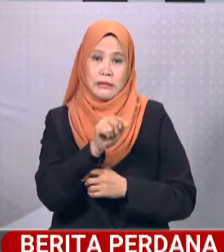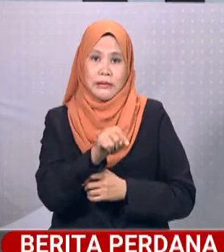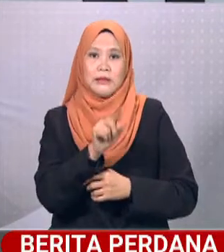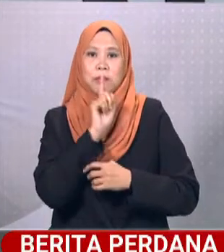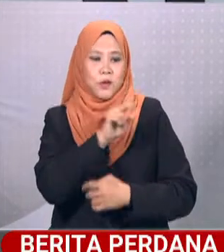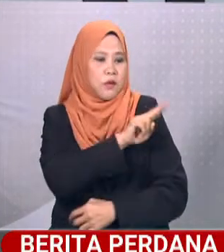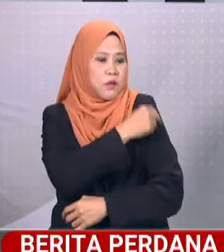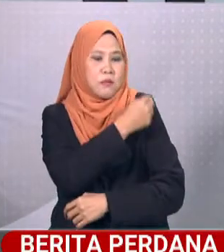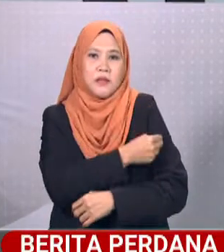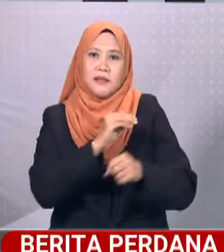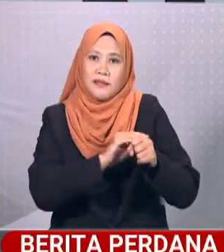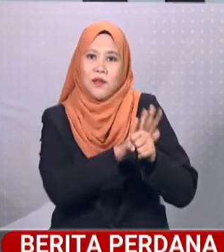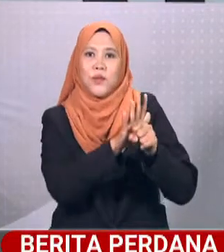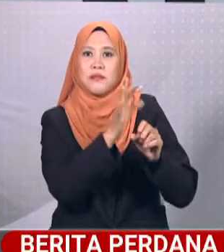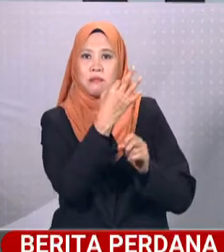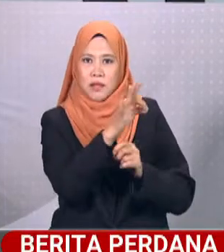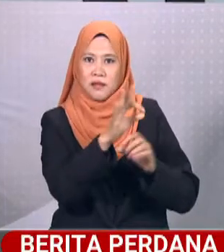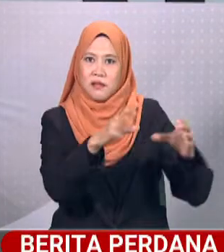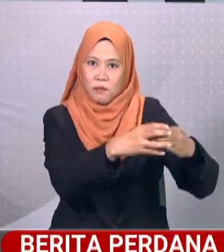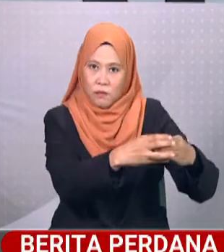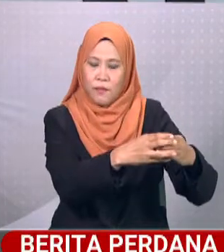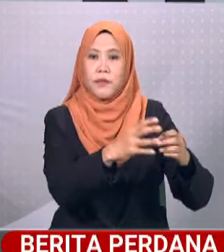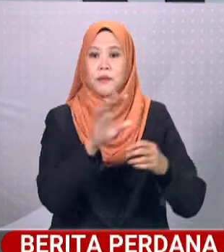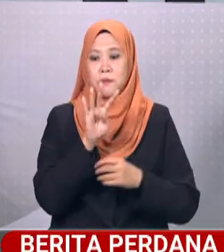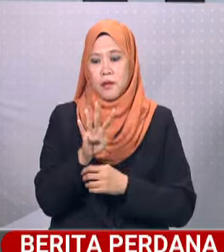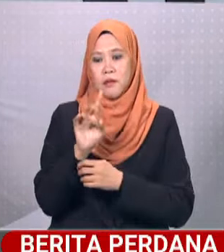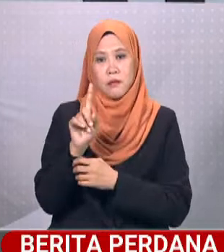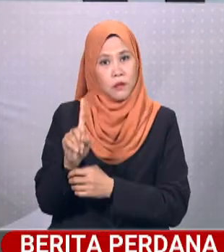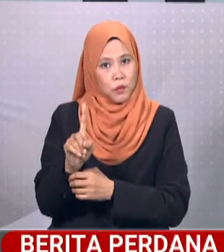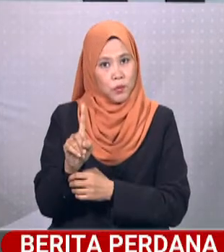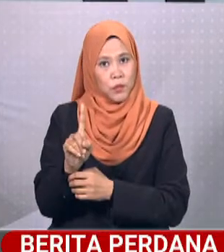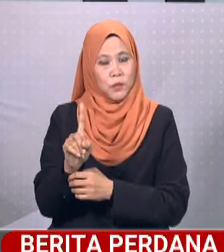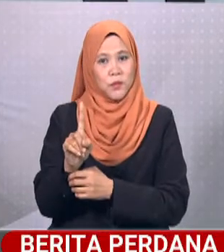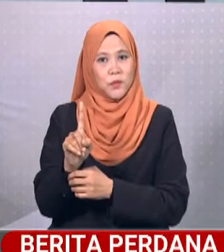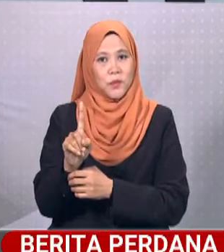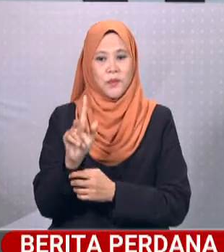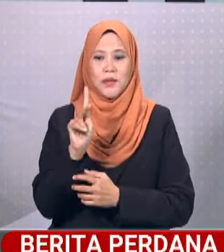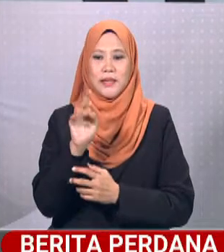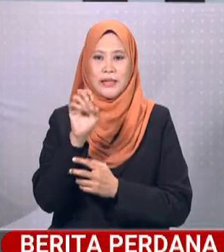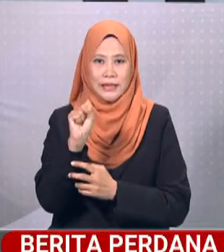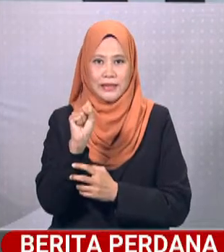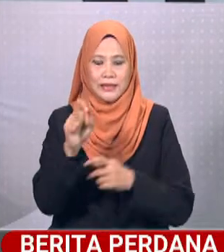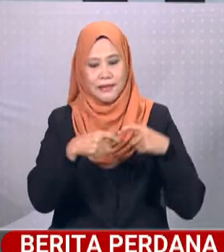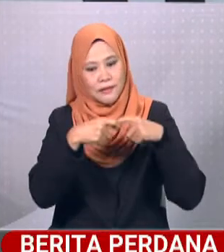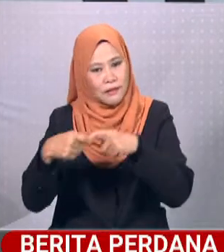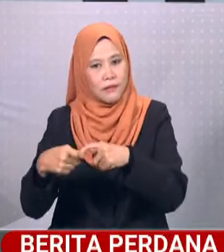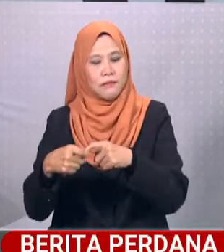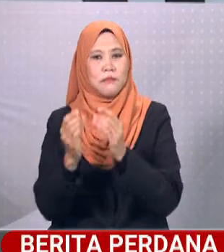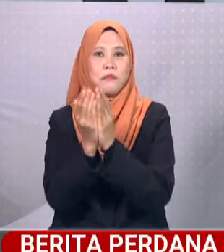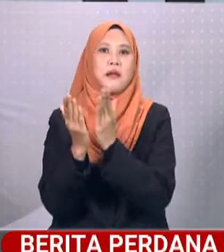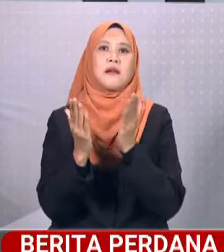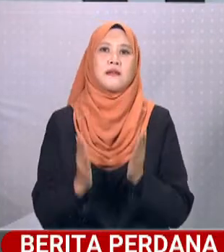satu hospital COVID-19, di mana 41 adalah kes berkaitan dengan